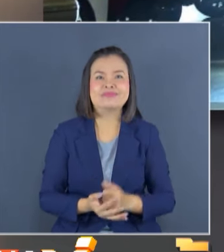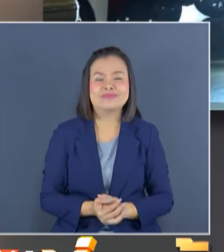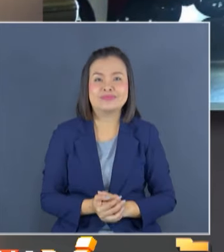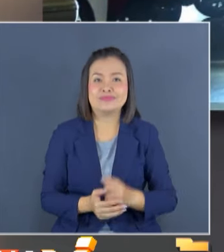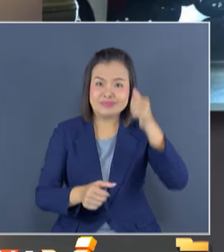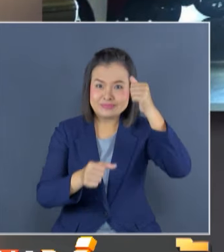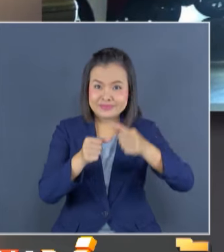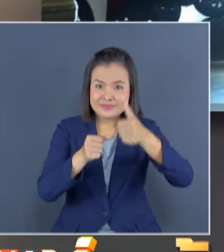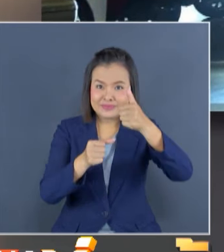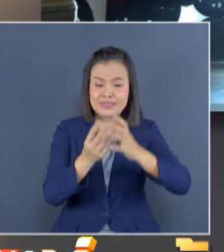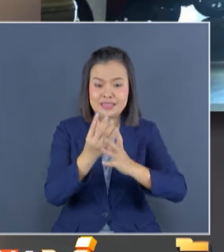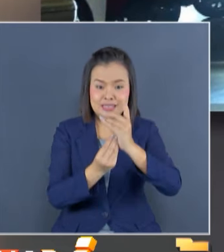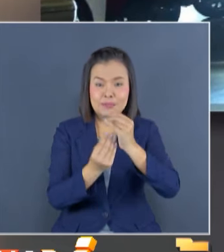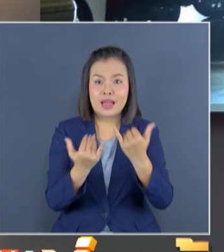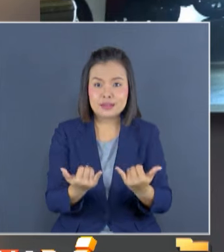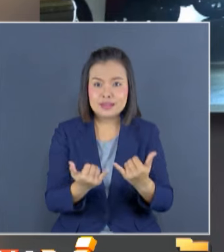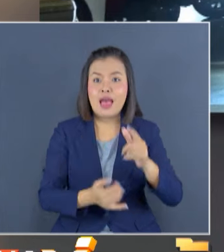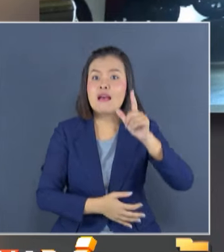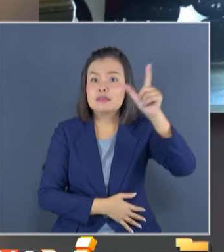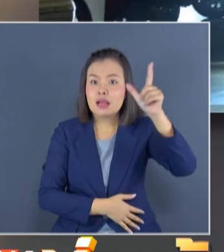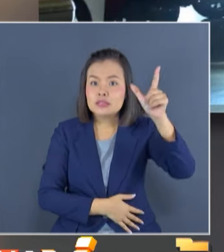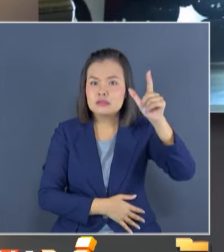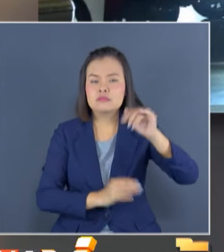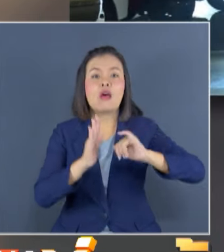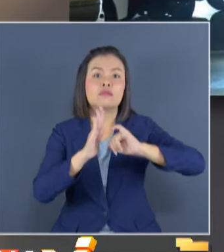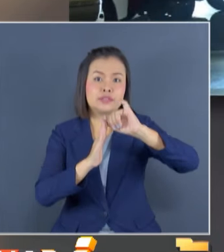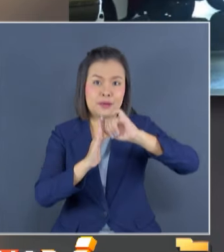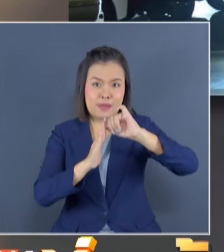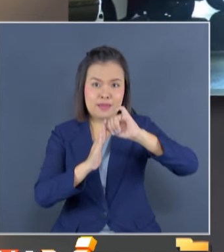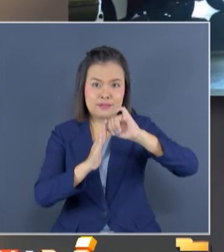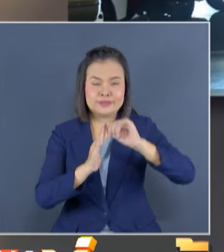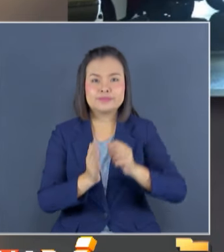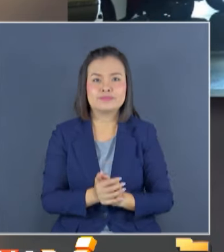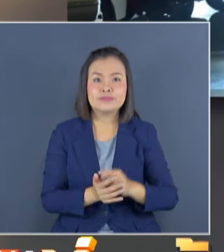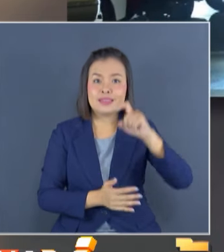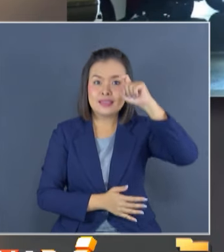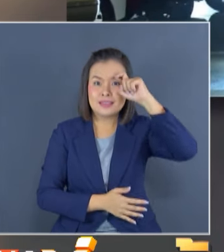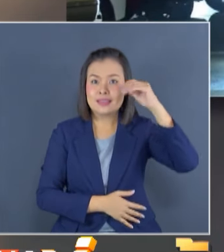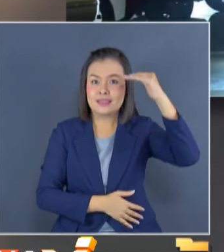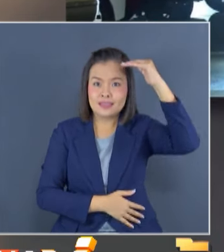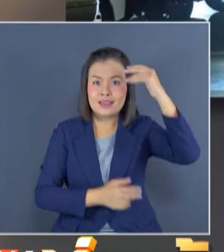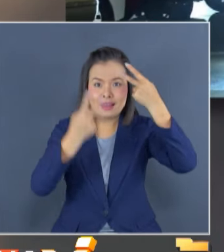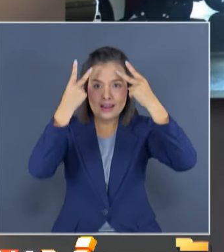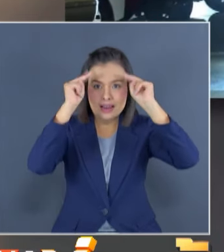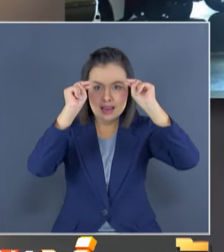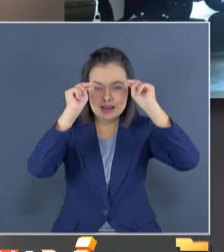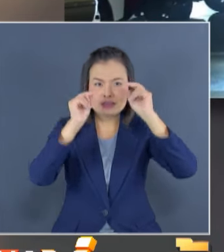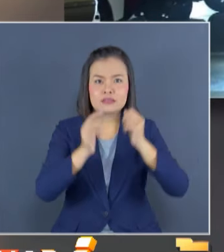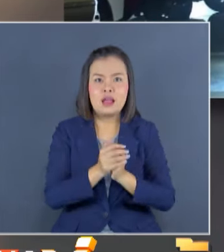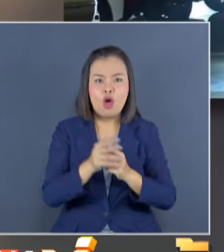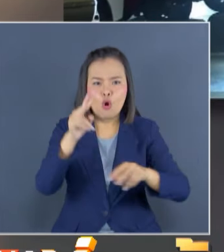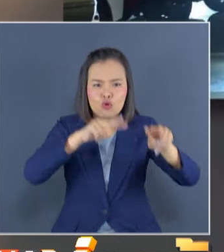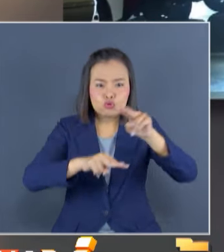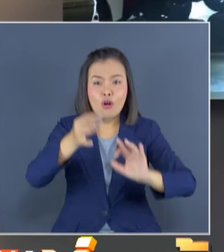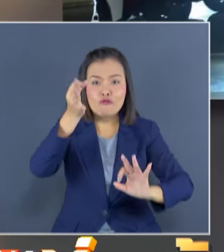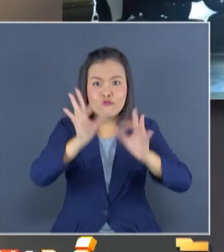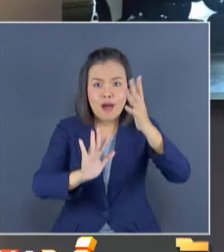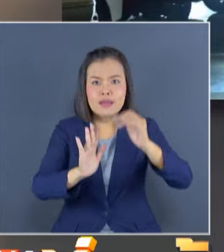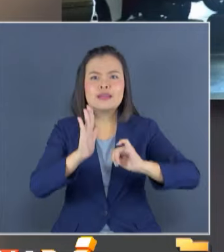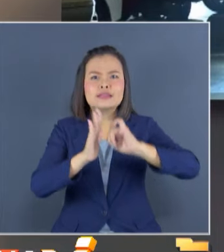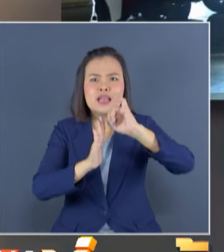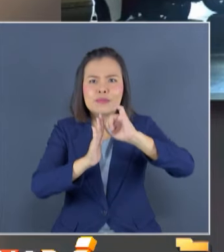จำได้ใช่ไหมฮะสัปดาห์เนี้ยคุณทักษิณก็อยู่เชียงใหม ่ คุณเศรษฐาทวีสินนายกรัฐมนตรีก็จะไปตรวจไฟป่าที่เชียงใหม ่ค่ะ